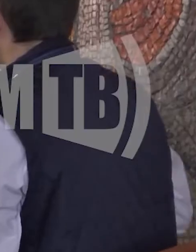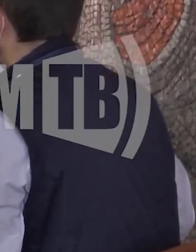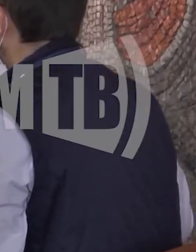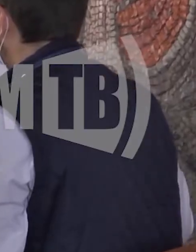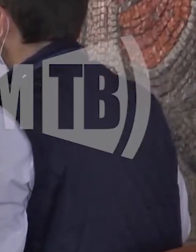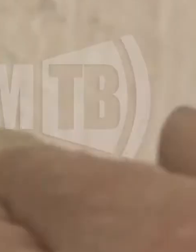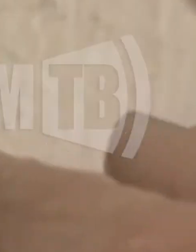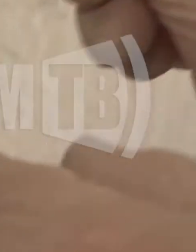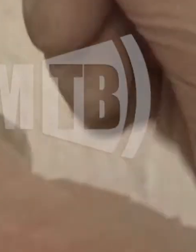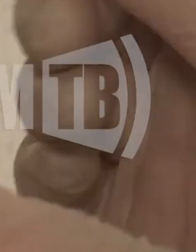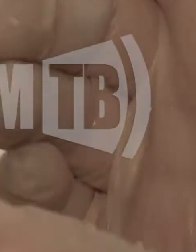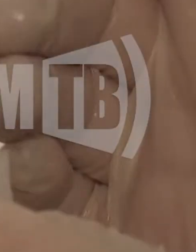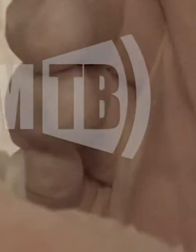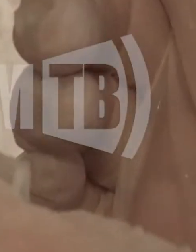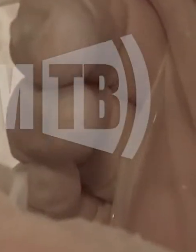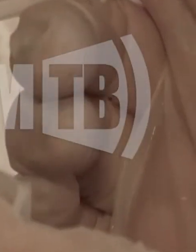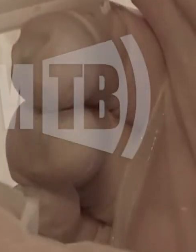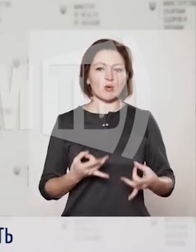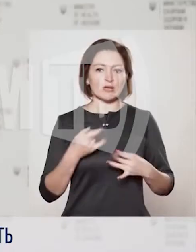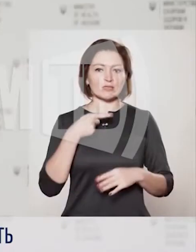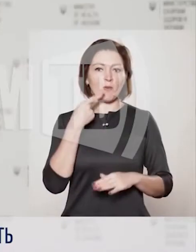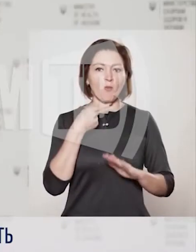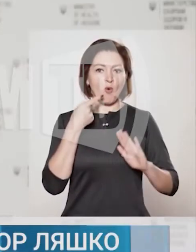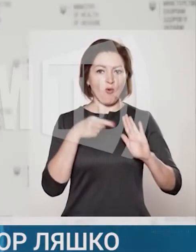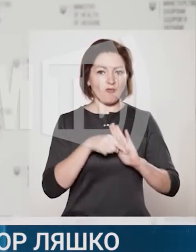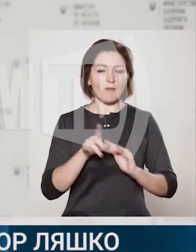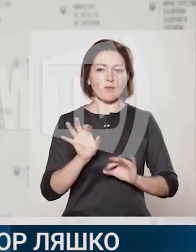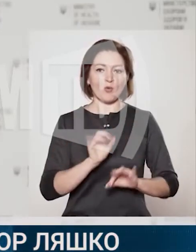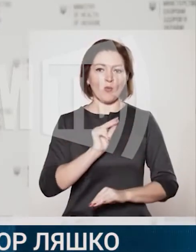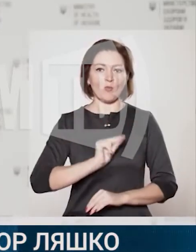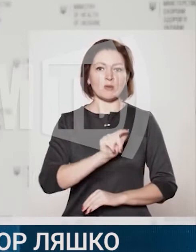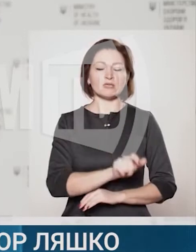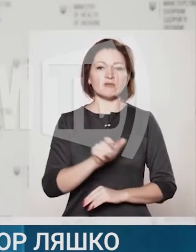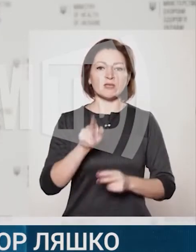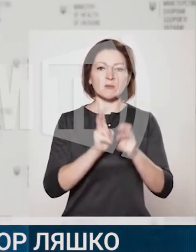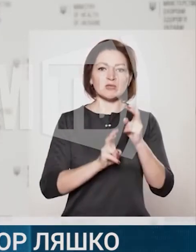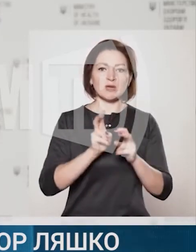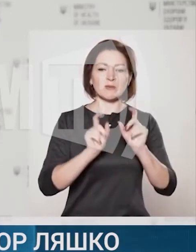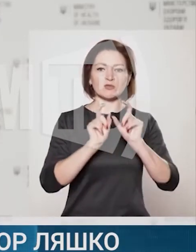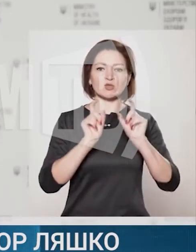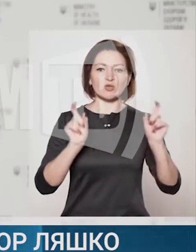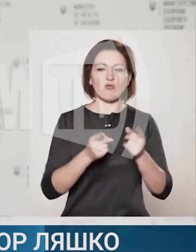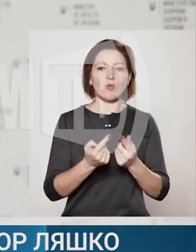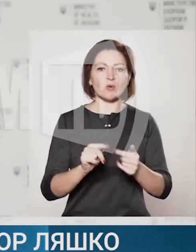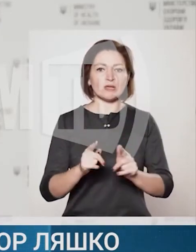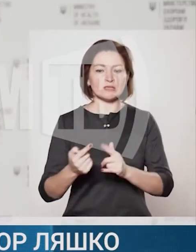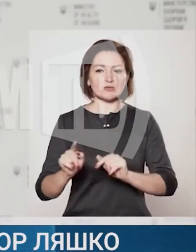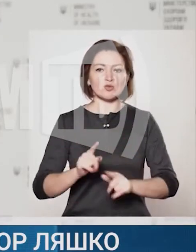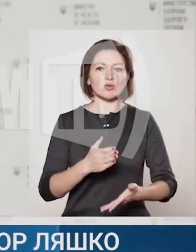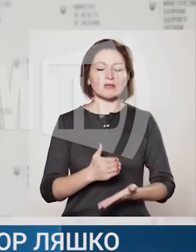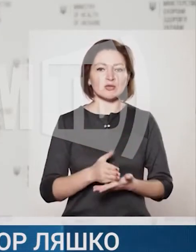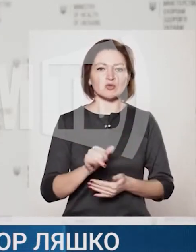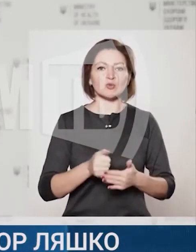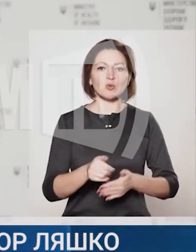Він набуває чинності 9 грудня. Мова про працівників підприємств, установ, організацій, що